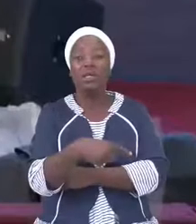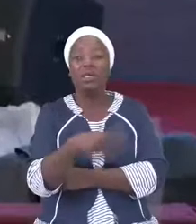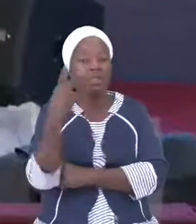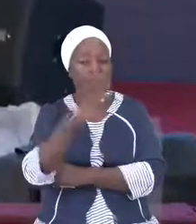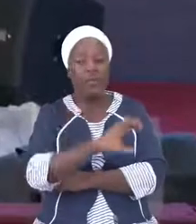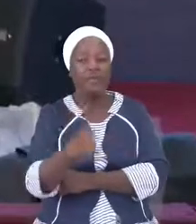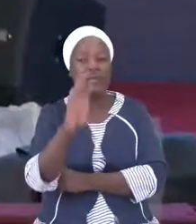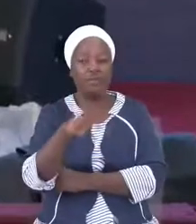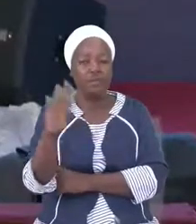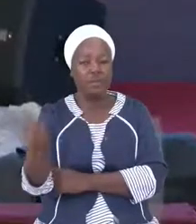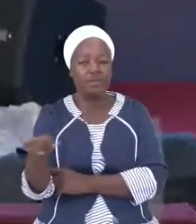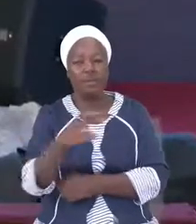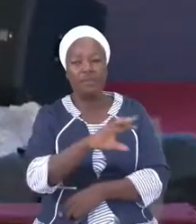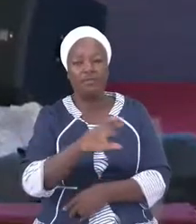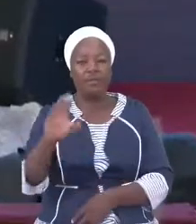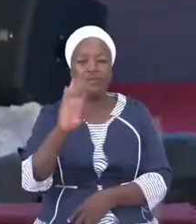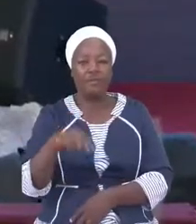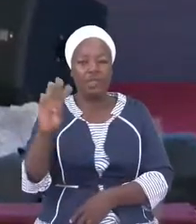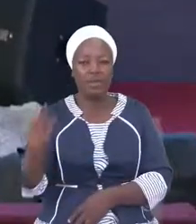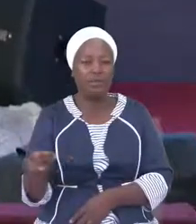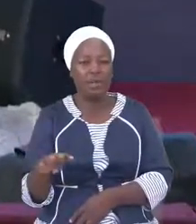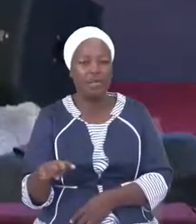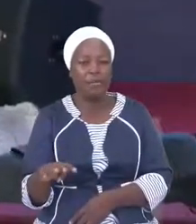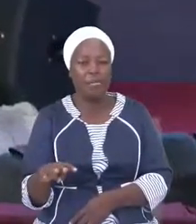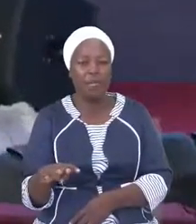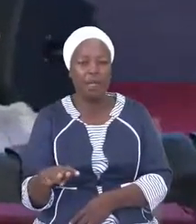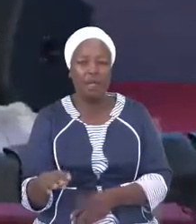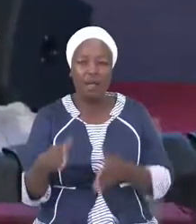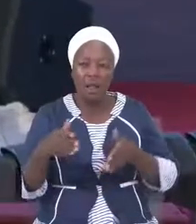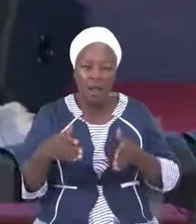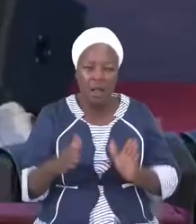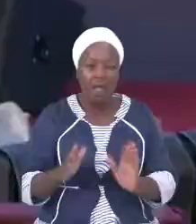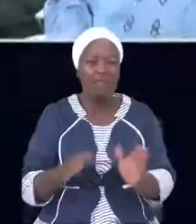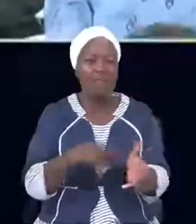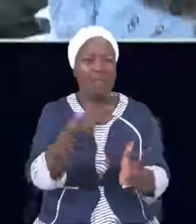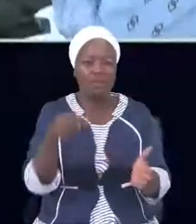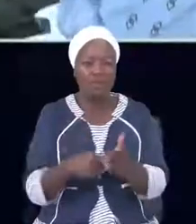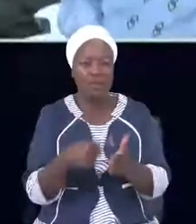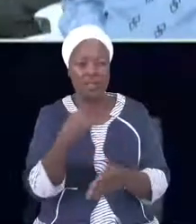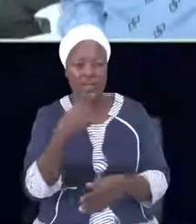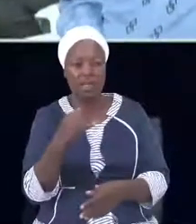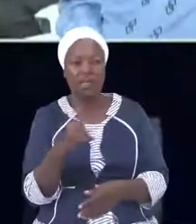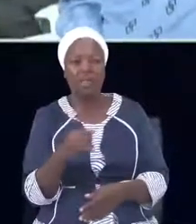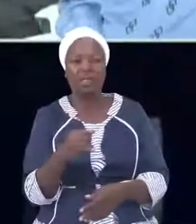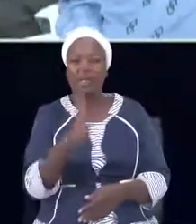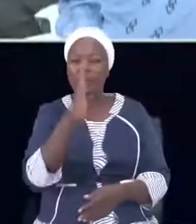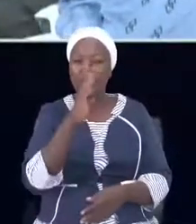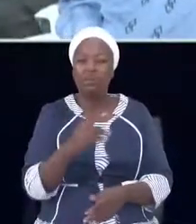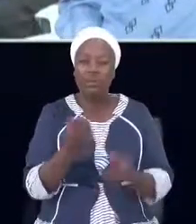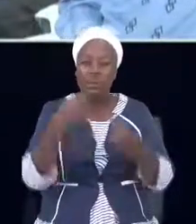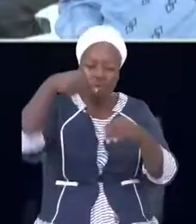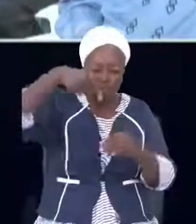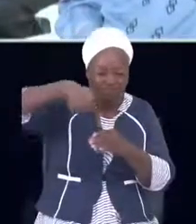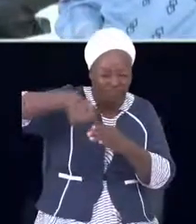tué, enseveli et ressuscité le troisième jour. Voyons 44. Pour vous,